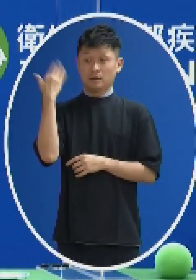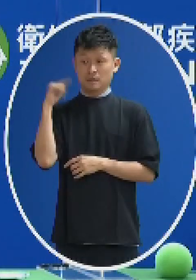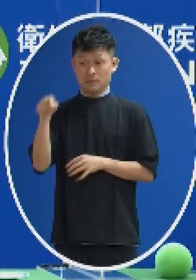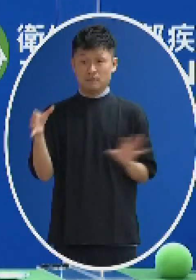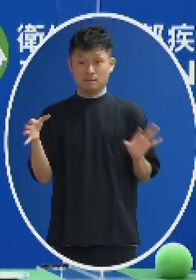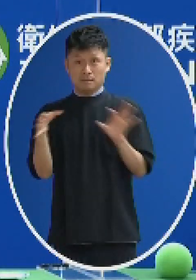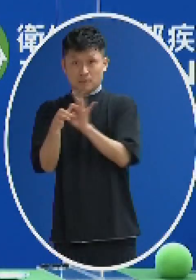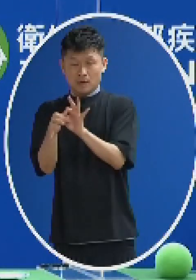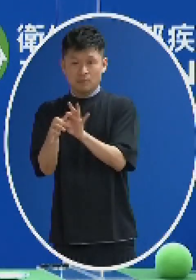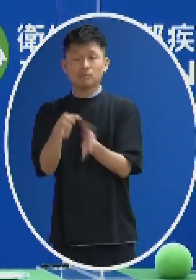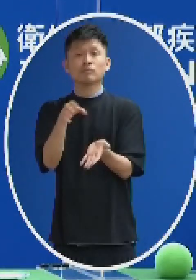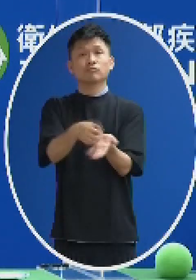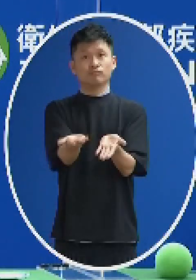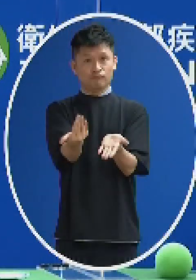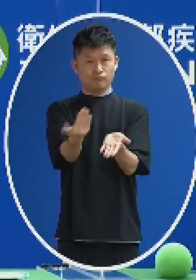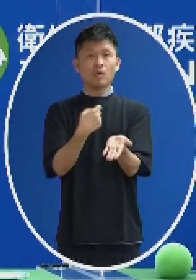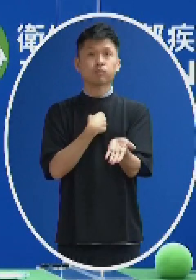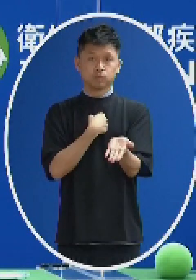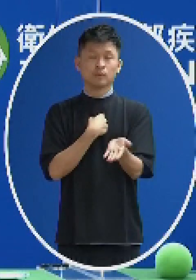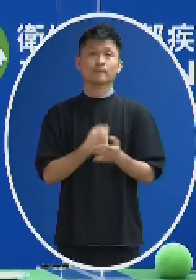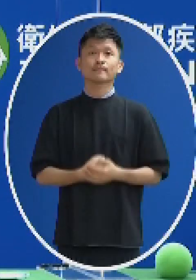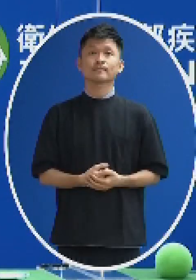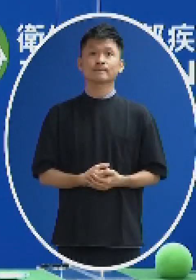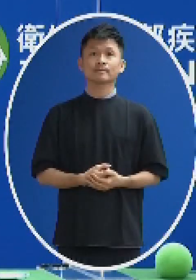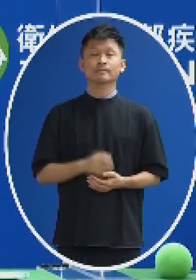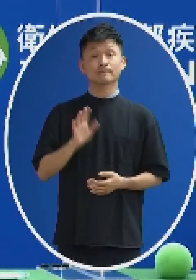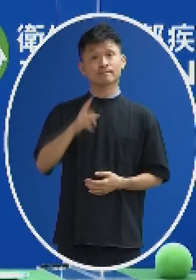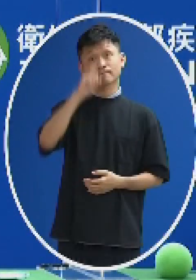我觉得要有证据。但是我们还